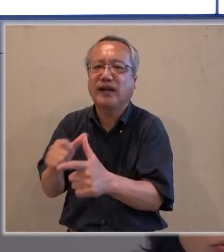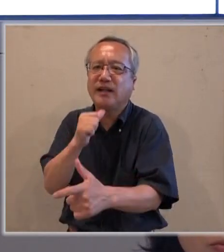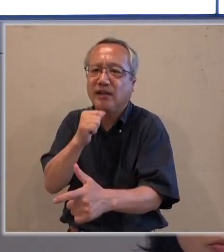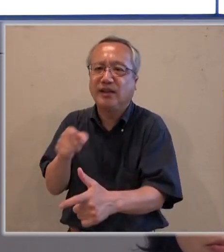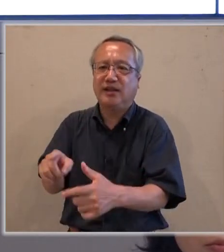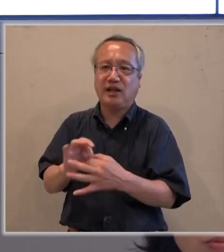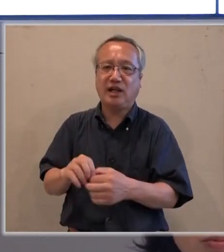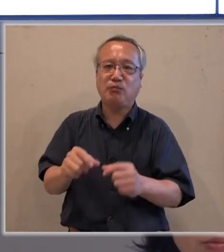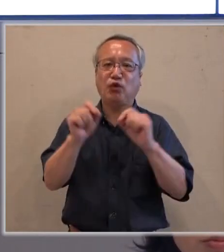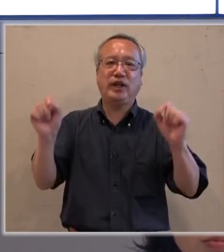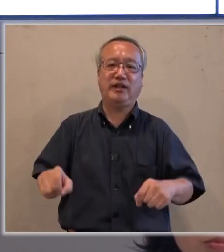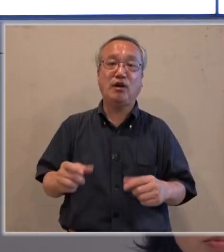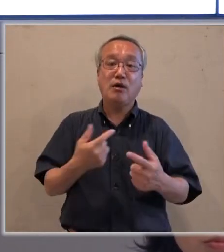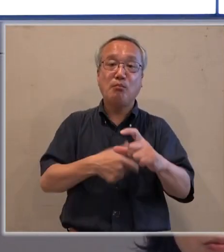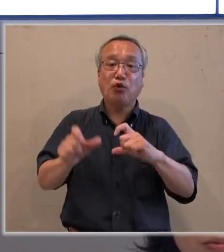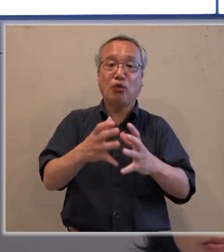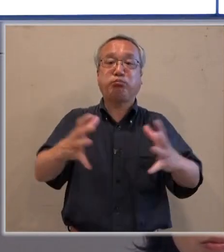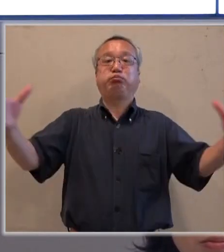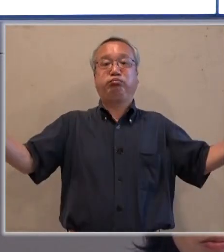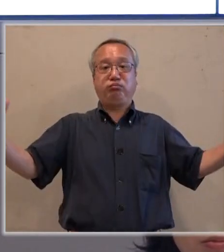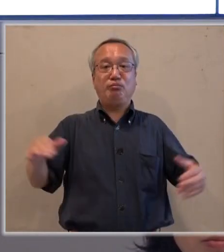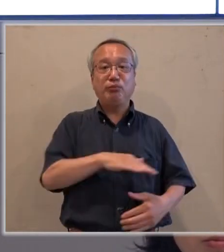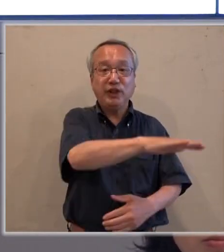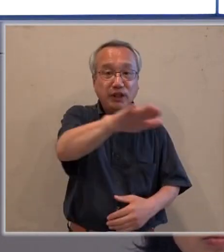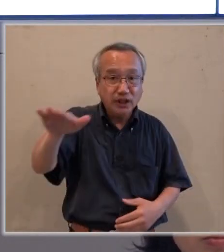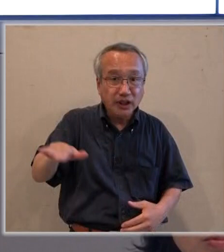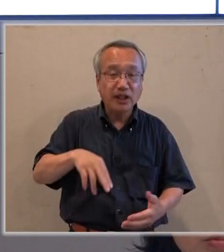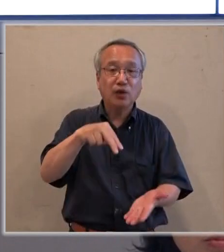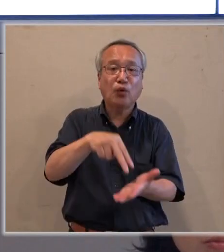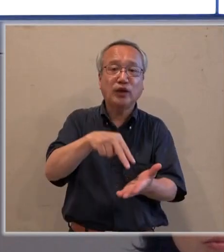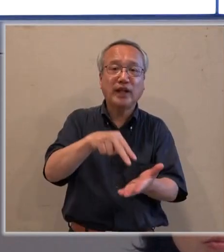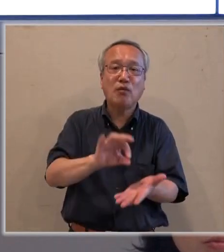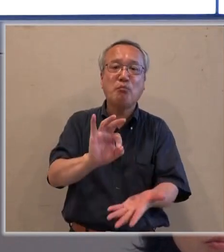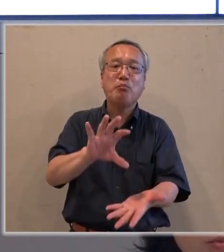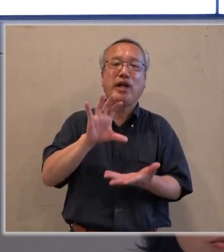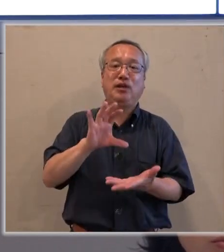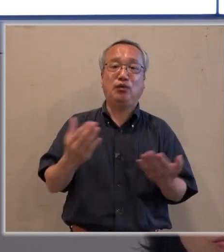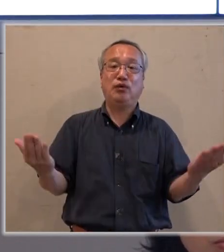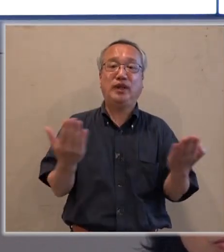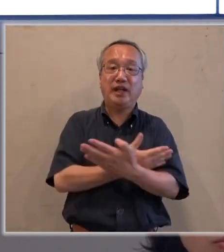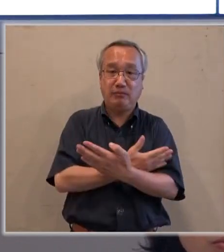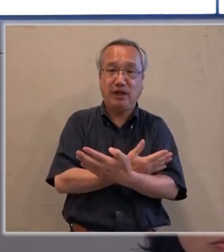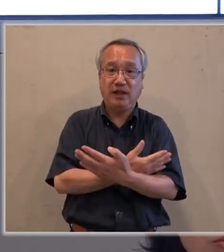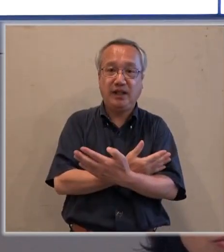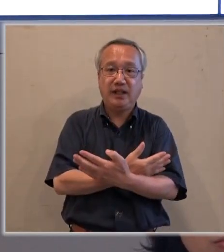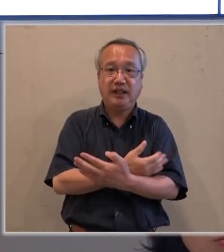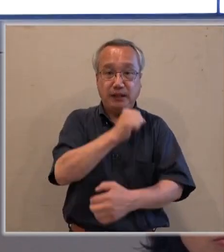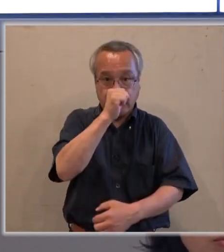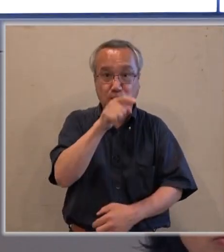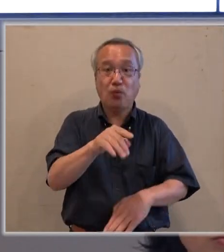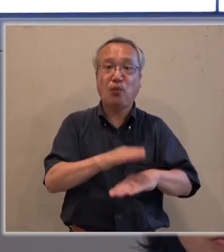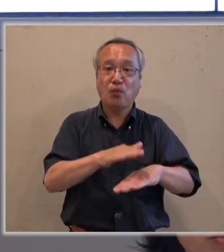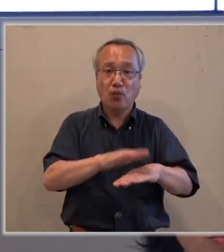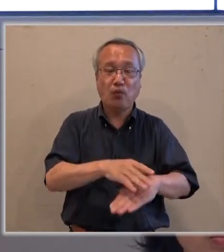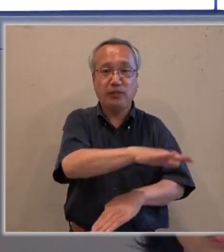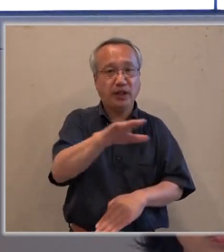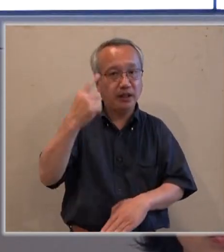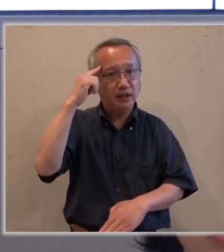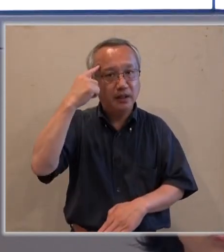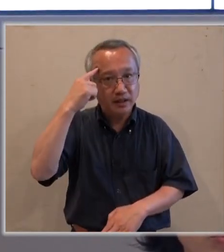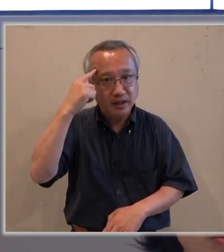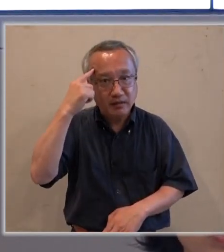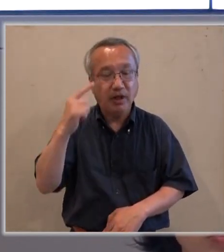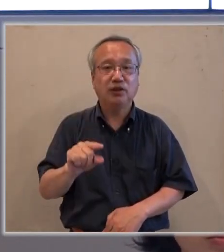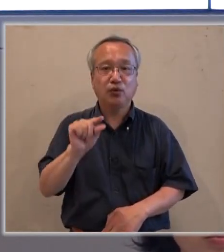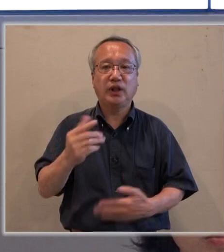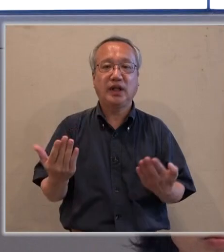がもうちょっと広がっていってみんなにとってのメリットになっていくということをなるべく多くの人々が考えていくってことができていけば少し変わってくるか